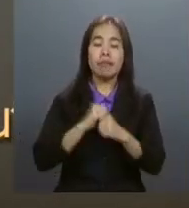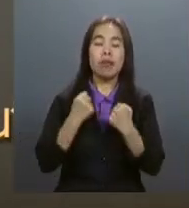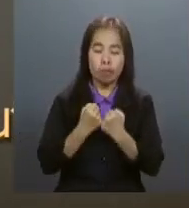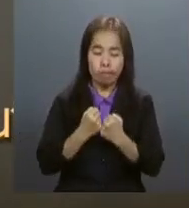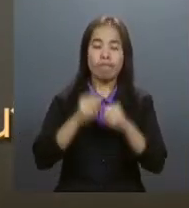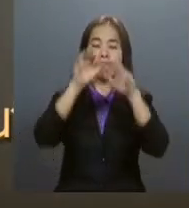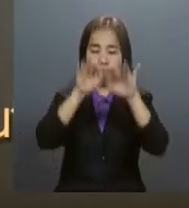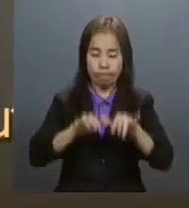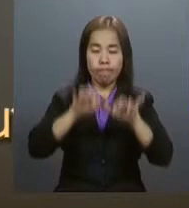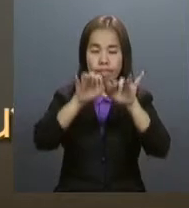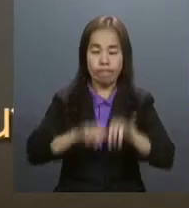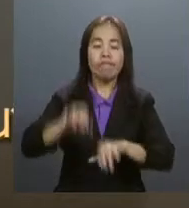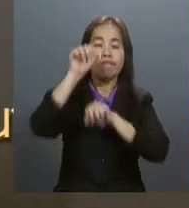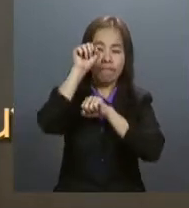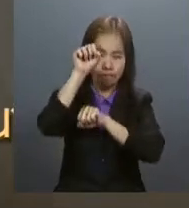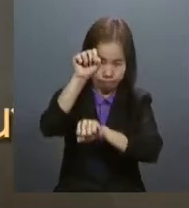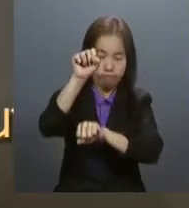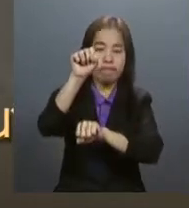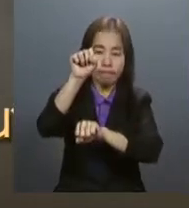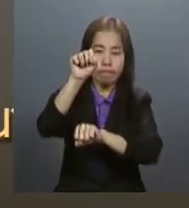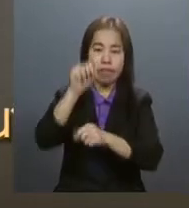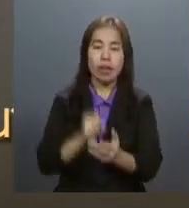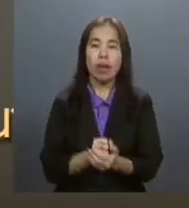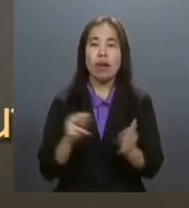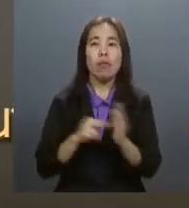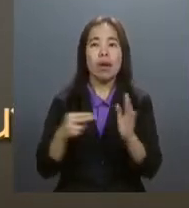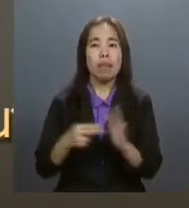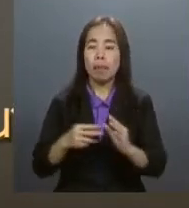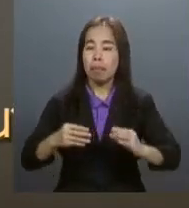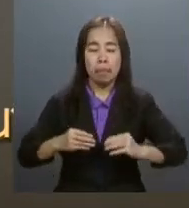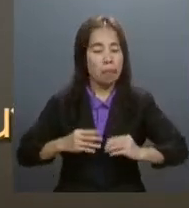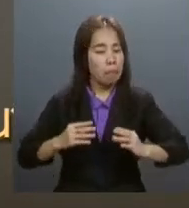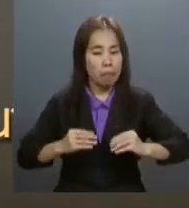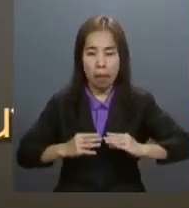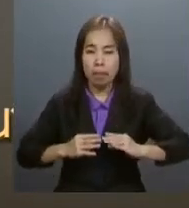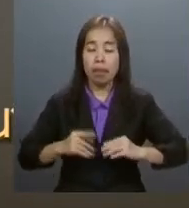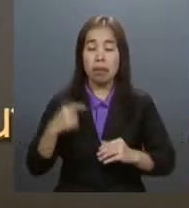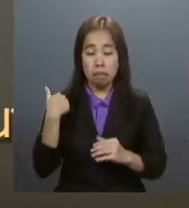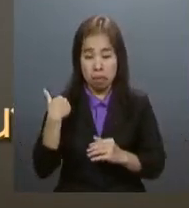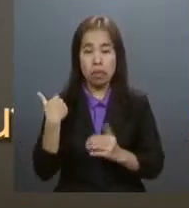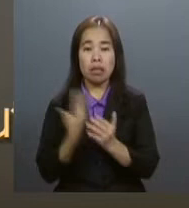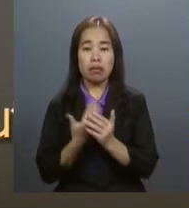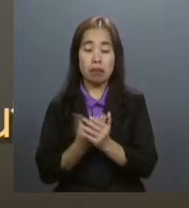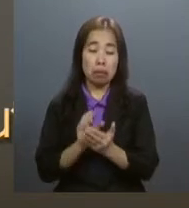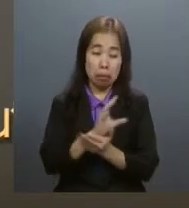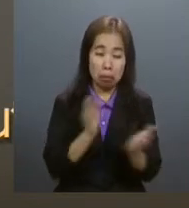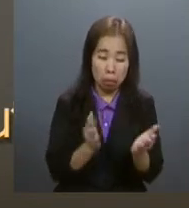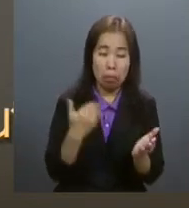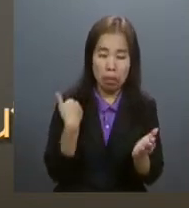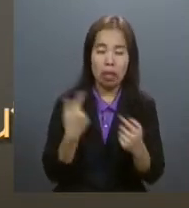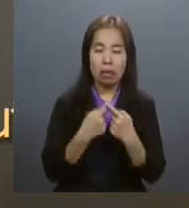ะแต่ก็หลักการก็คืออย่างเงี้ยค่ะก็คือเราสนับสนุนเรื่องธรรมาภิบาลนะคะ